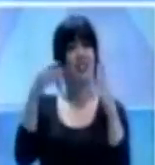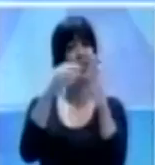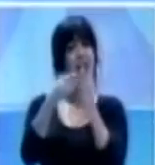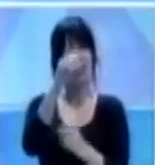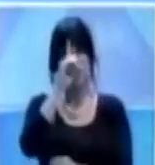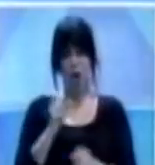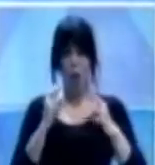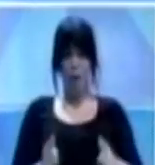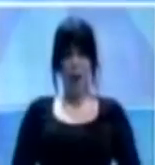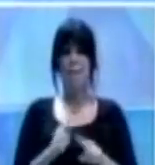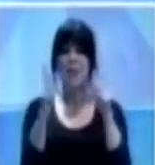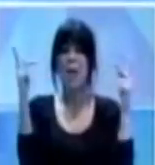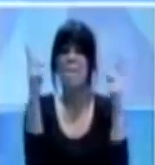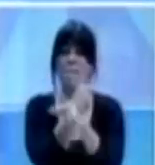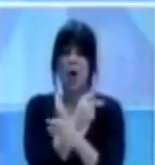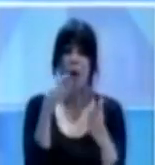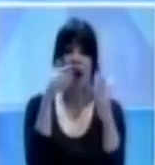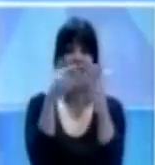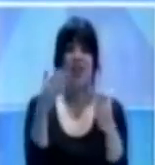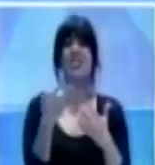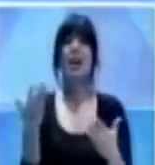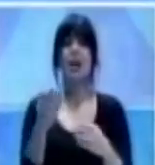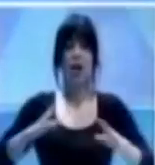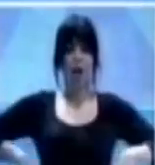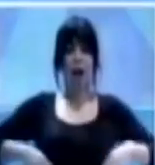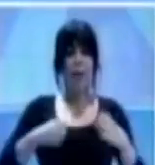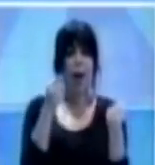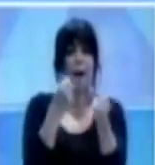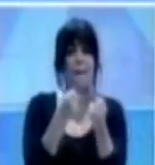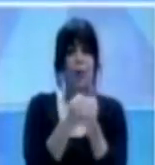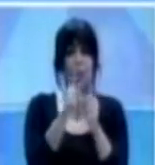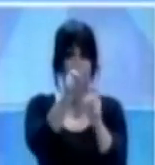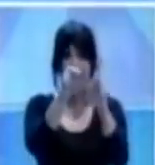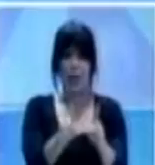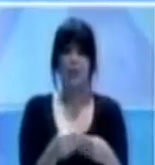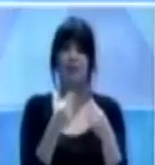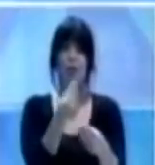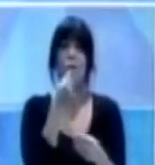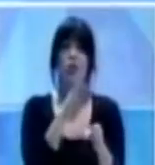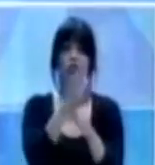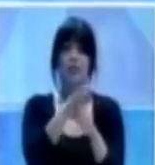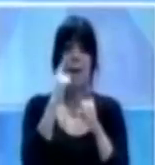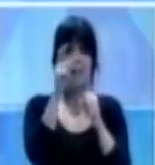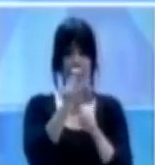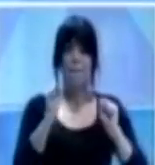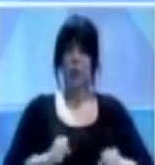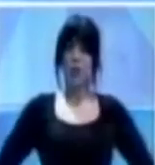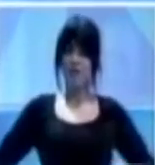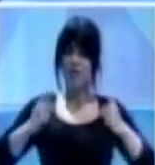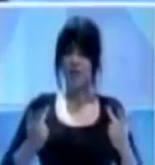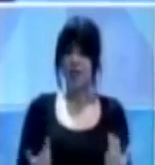sont aussi grandes que celles qui s'expriment dans l'incapacité de nourrir une personne en quantité suffisante pour leur